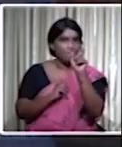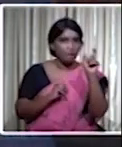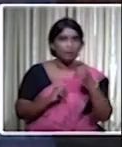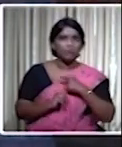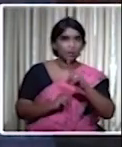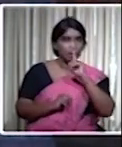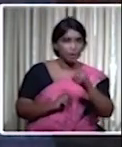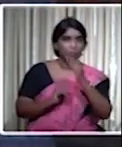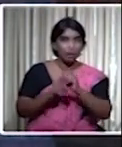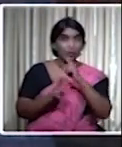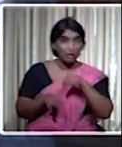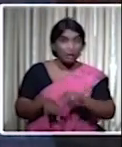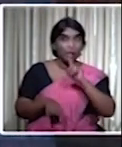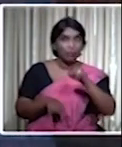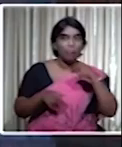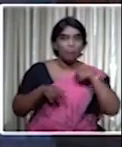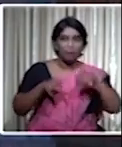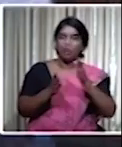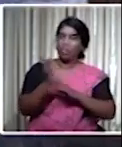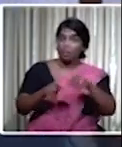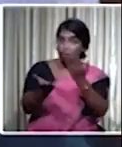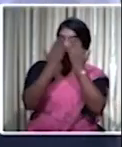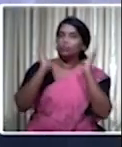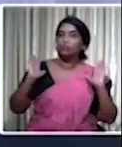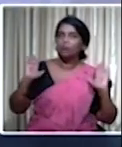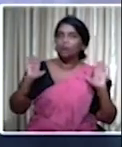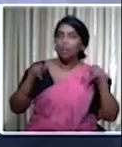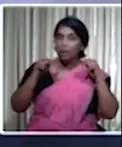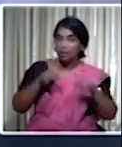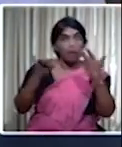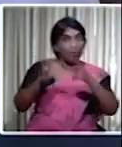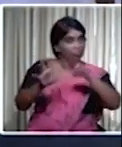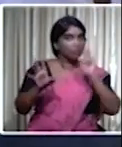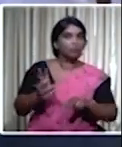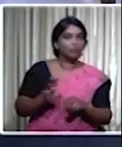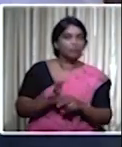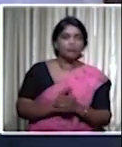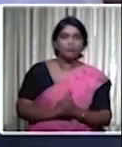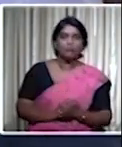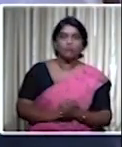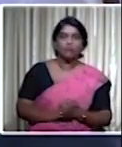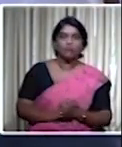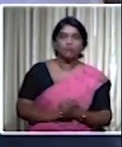වුණා කියලා මේ මන්ත්‍රීවරයා දැන් ඔප්පු කරොත් මේ දැන් මගේ මන්ත්‍රීදුරේ මම ඉල්ලා අස්සනවා හැබැයි නැතිනම් ඔබ ඉල්ලා අස්සන්න පුළුවන්ද අපි